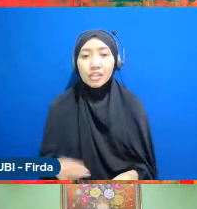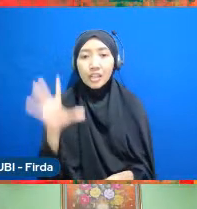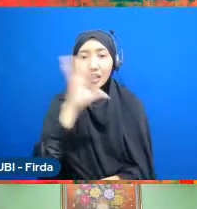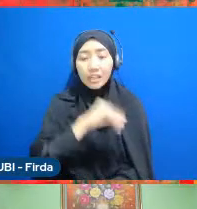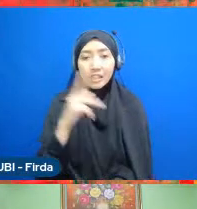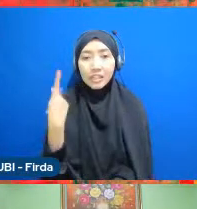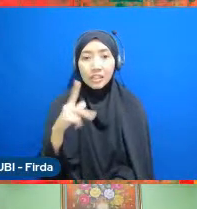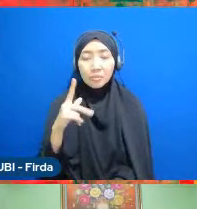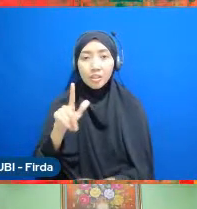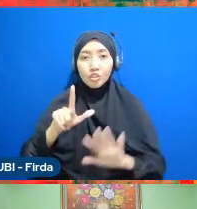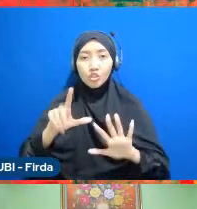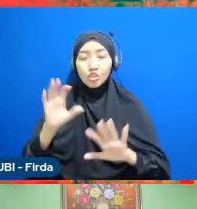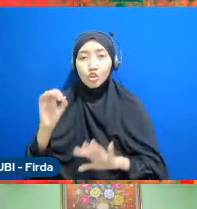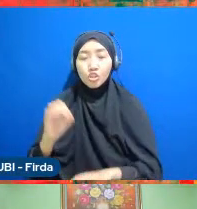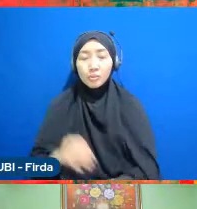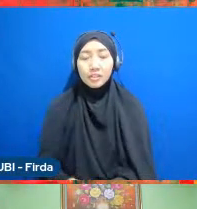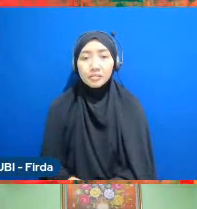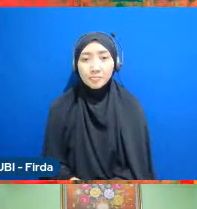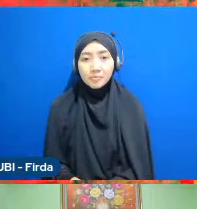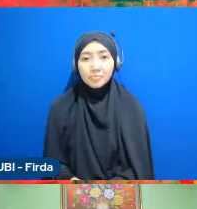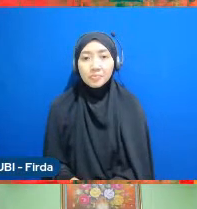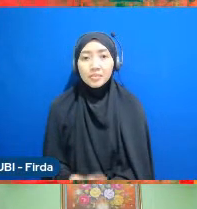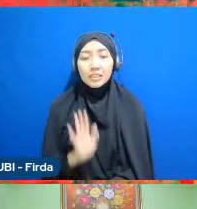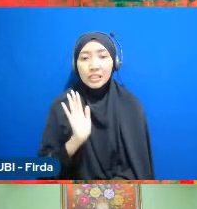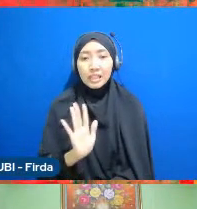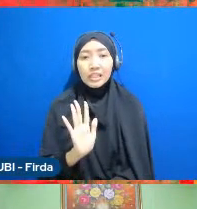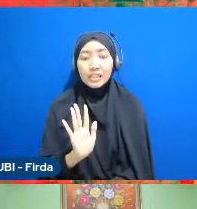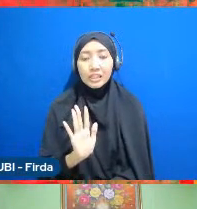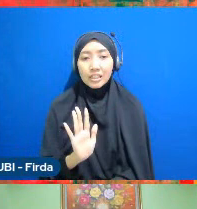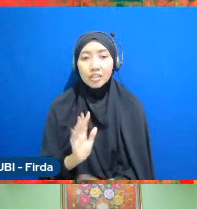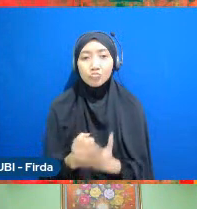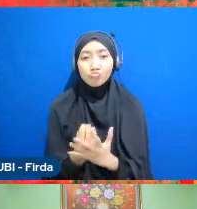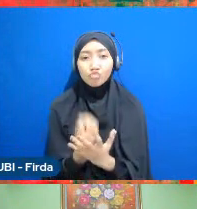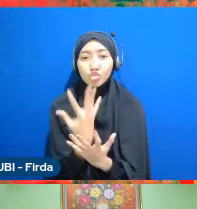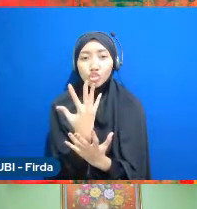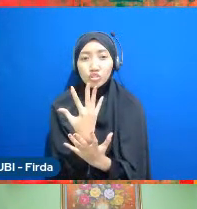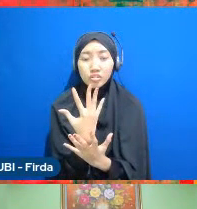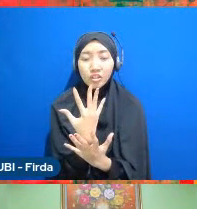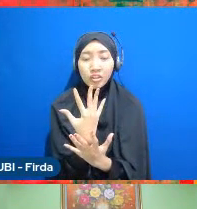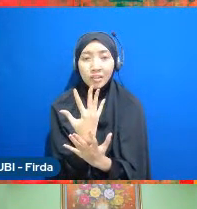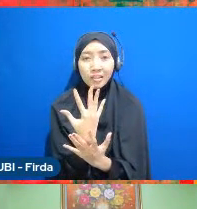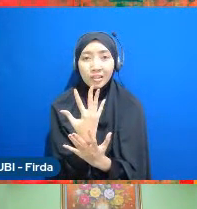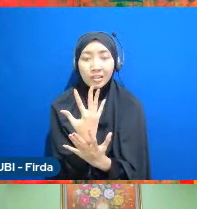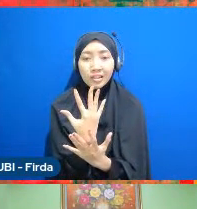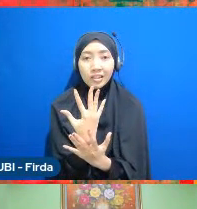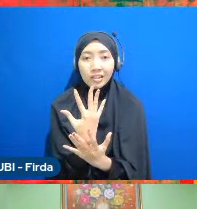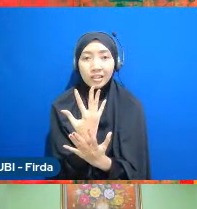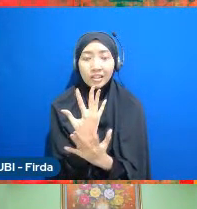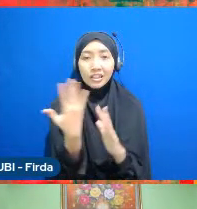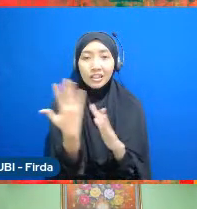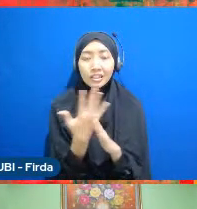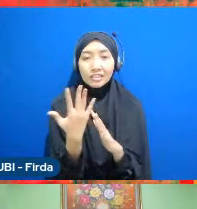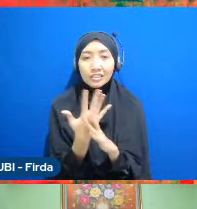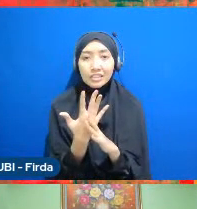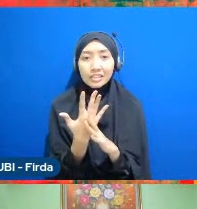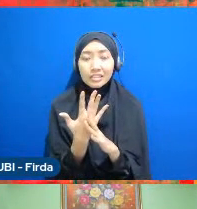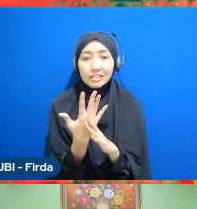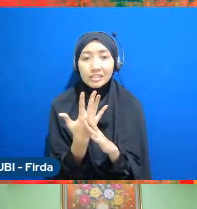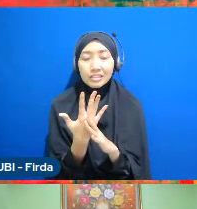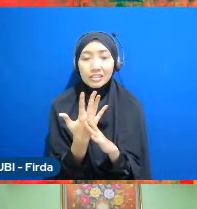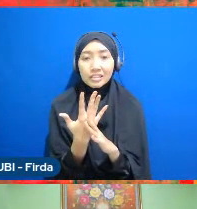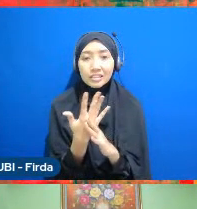tanggal 7 Oktober. Nanti ada notifikasi, dengan mengakses halaman ini,